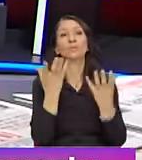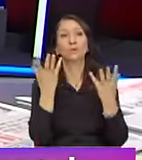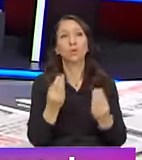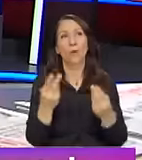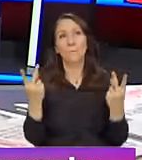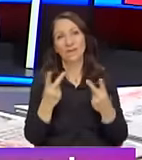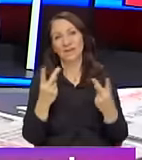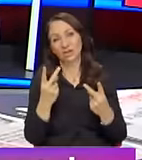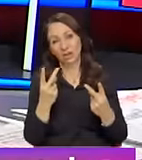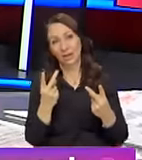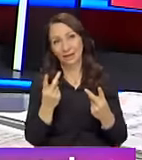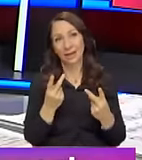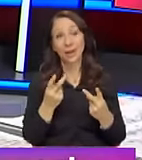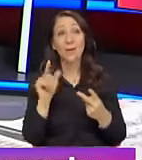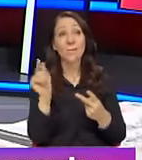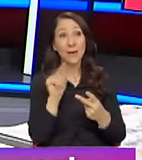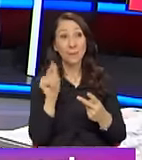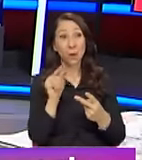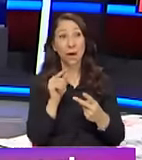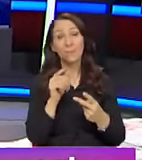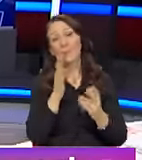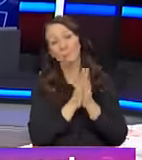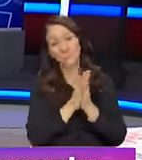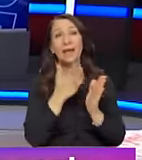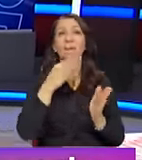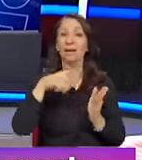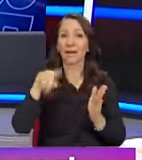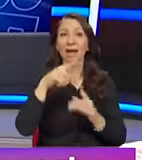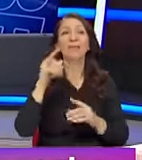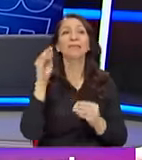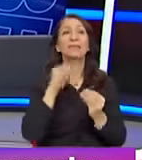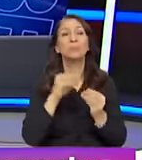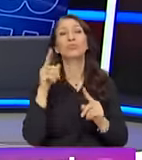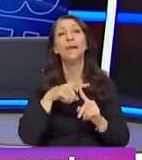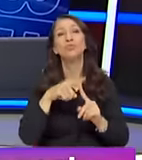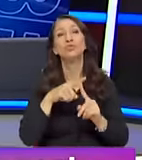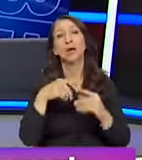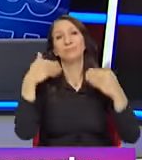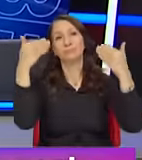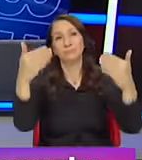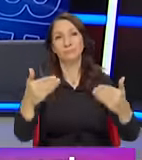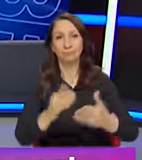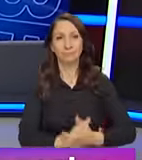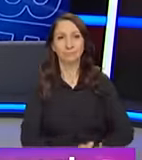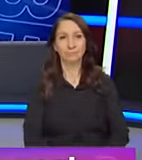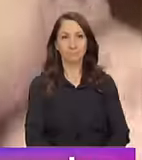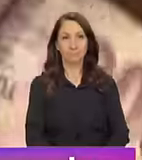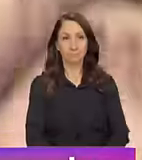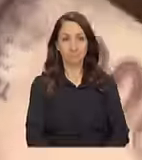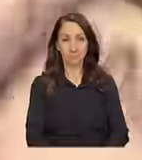olduğu mesajlar. Memura, düzeltiyorum, emekliye zam Temmuz'a kaldı.